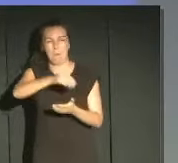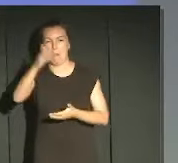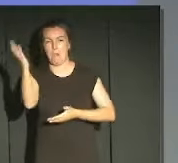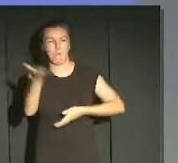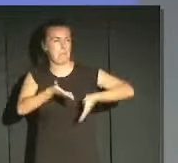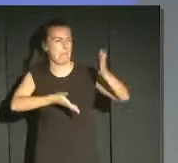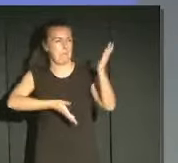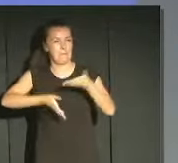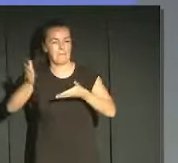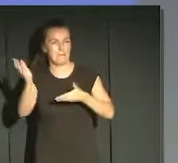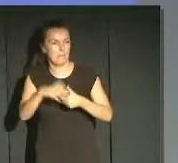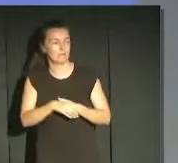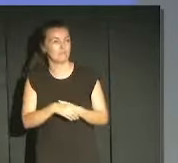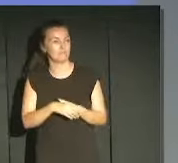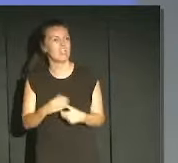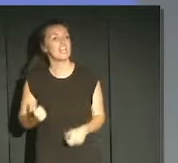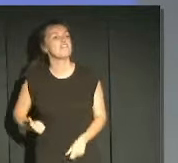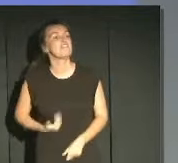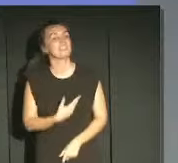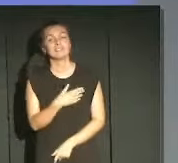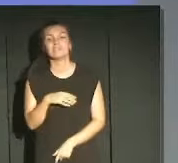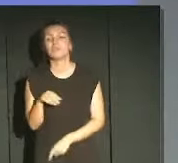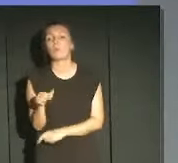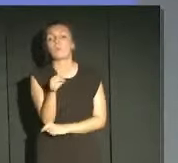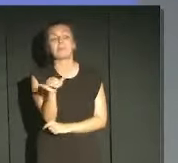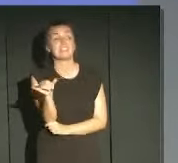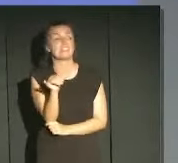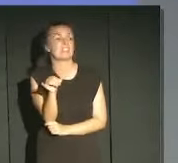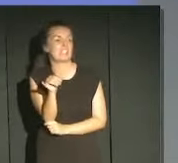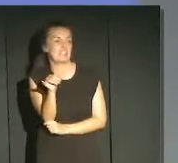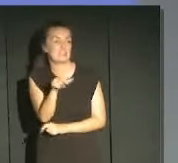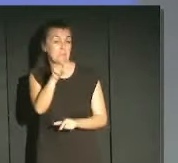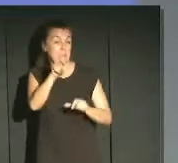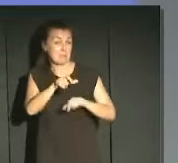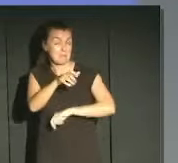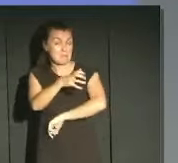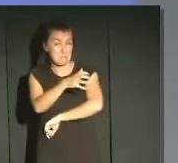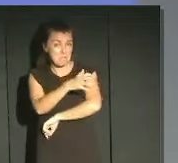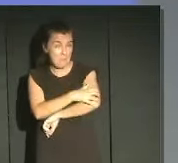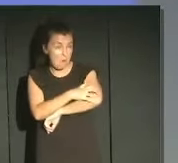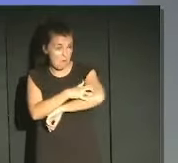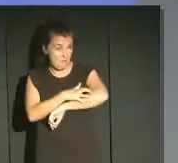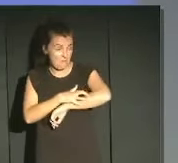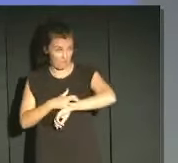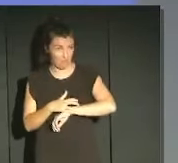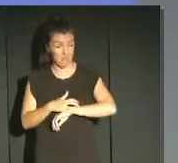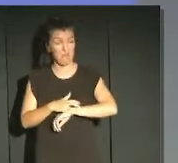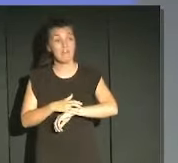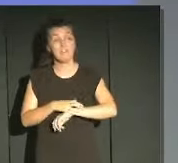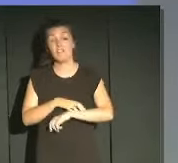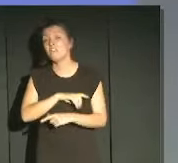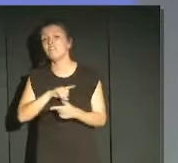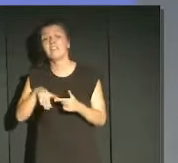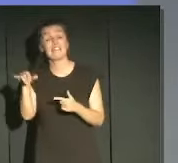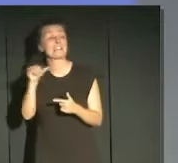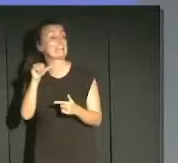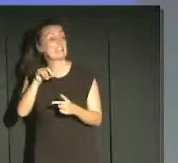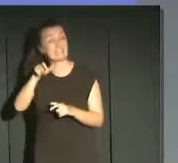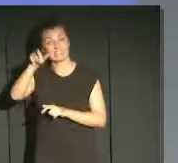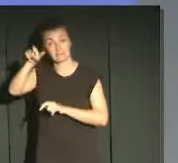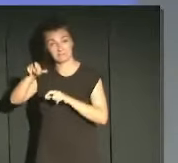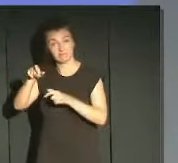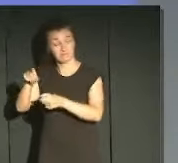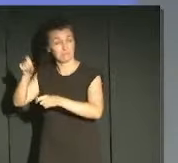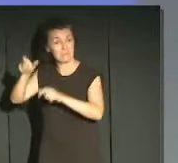on connaî les premières victimes ce sont évidemment les plus pauvres mais ce sont aussi les habitantes et les habitants des outrmers et